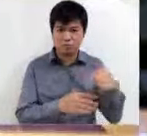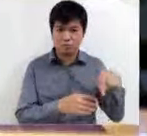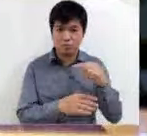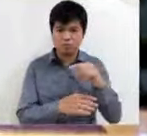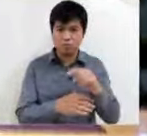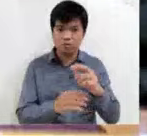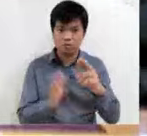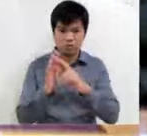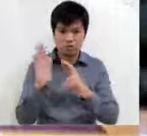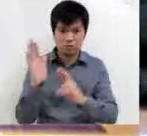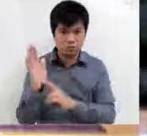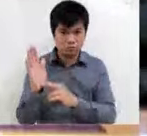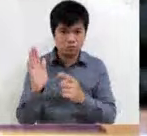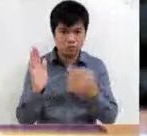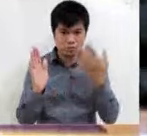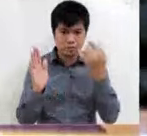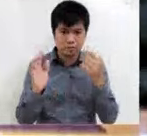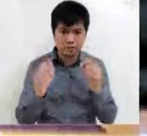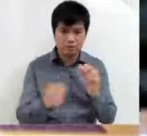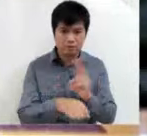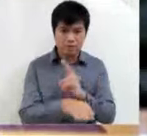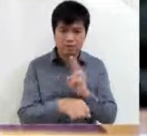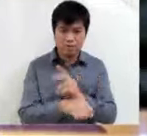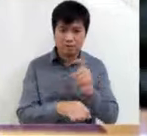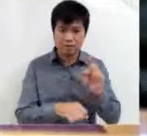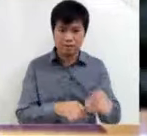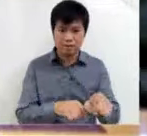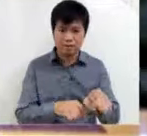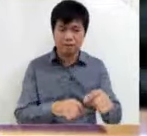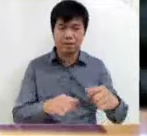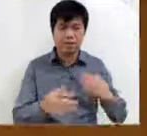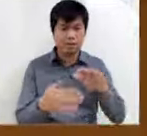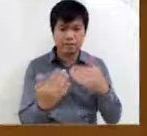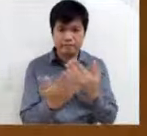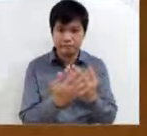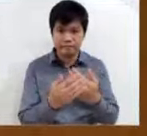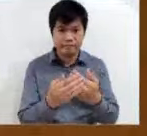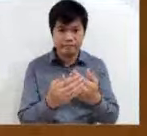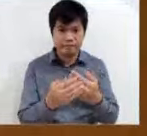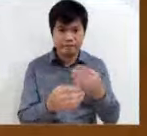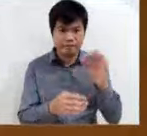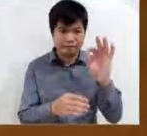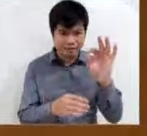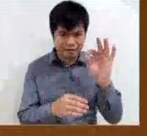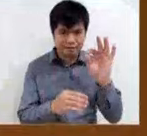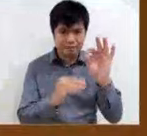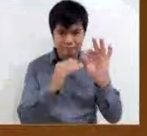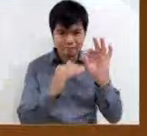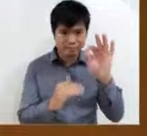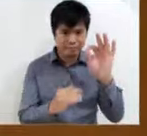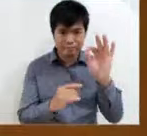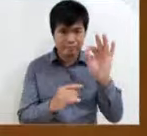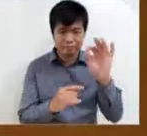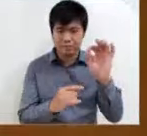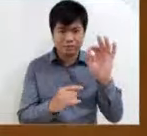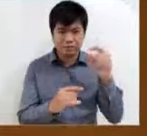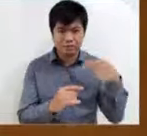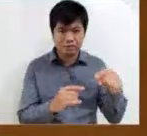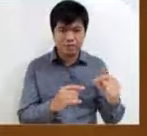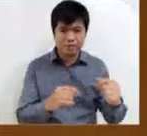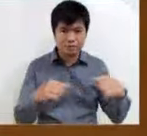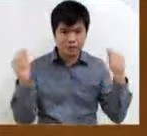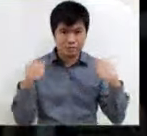Para ma-adopt ito, kailangang pumabor ang hindi bababa sa 9 na member countries at dapat walang veto mula sa 5